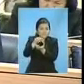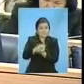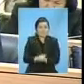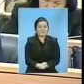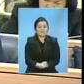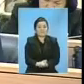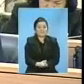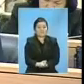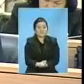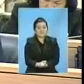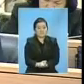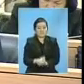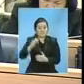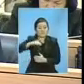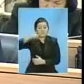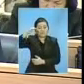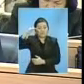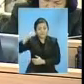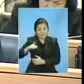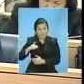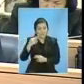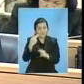เพื่อนพี่น้องของเนลสันแมนเดล